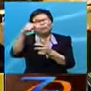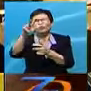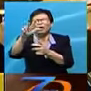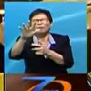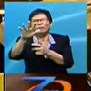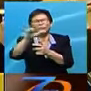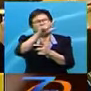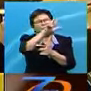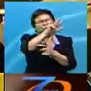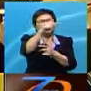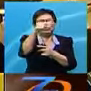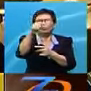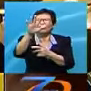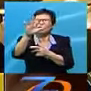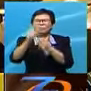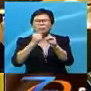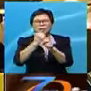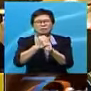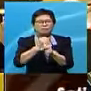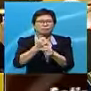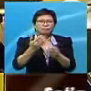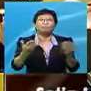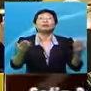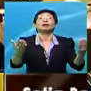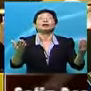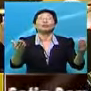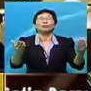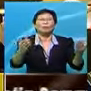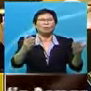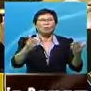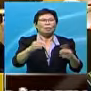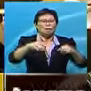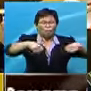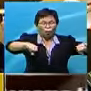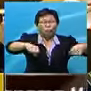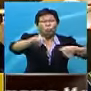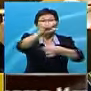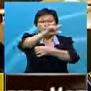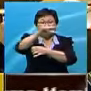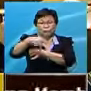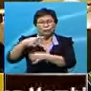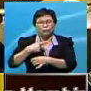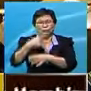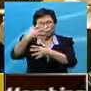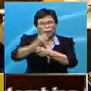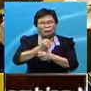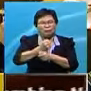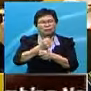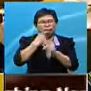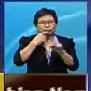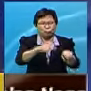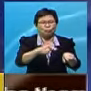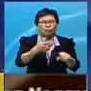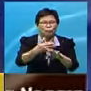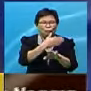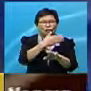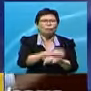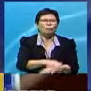Insyaallah before Shell Malaysia MotoGP we should get the outcome.